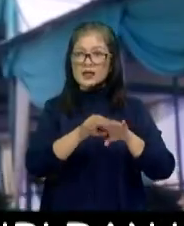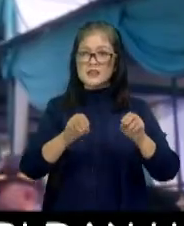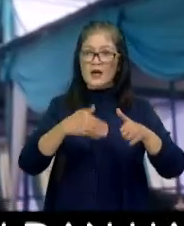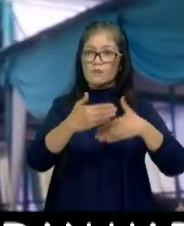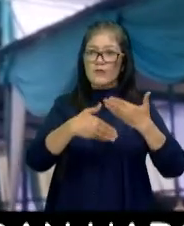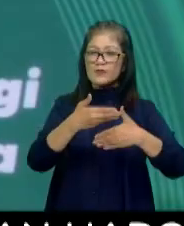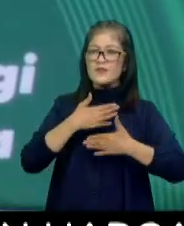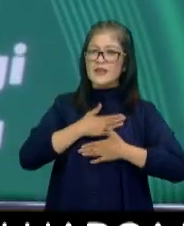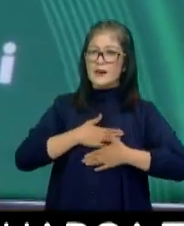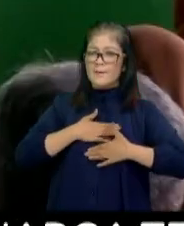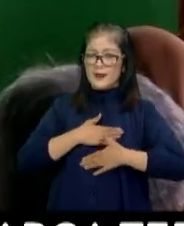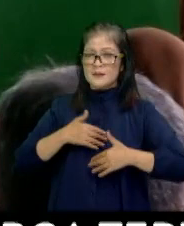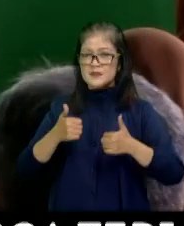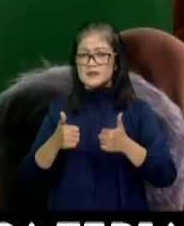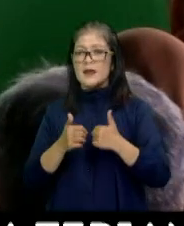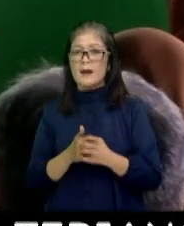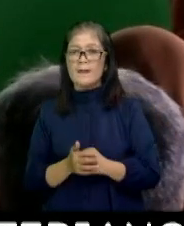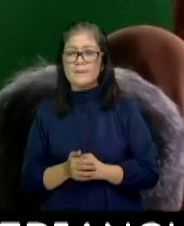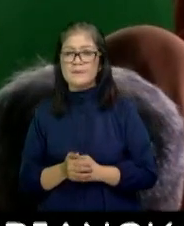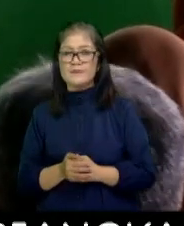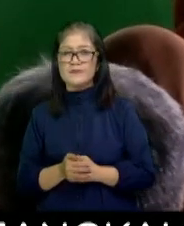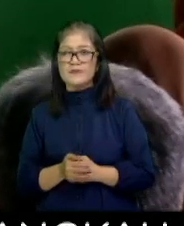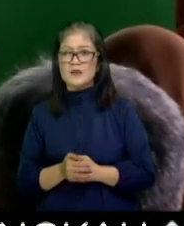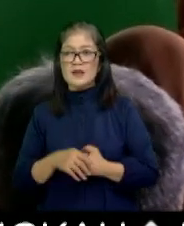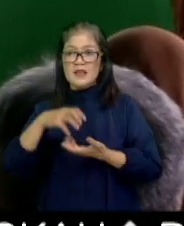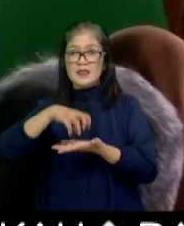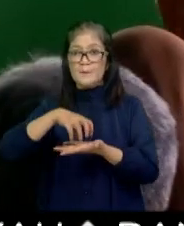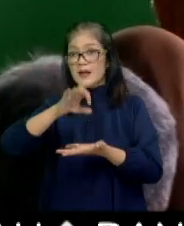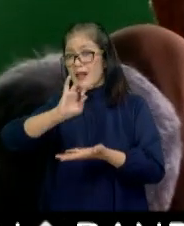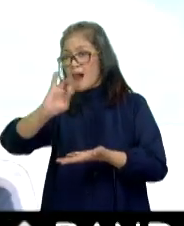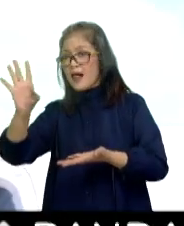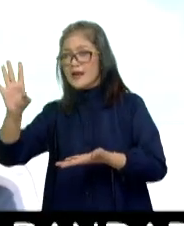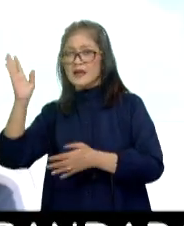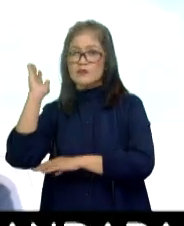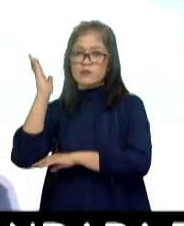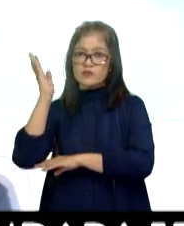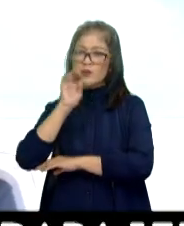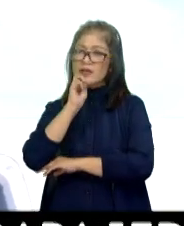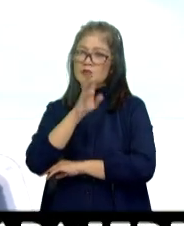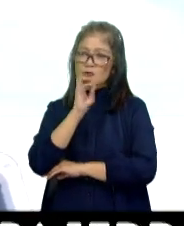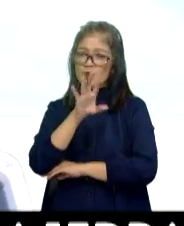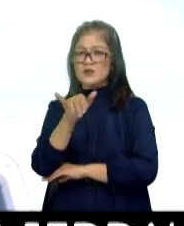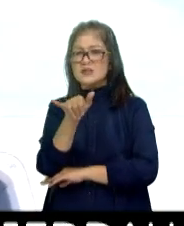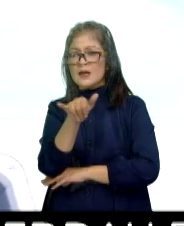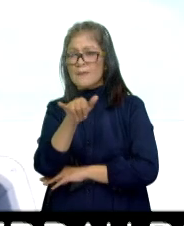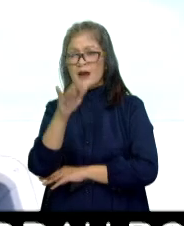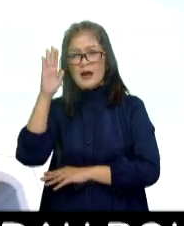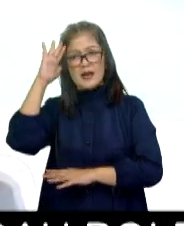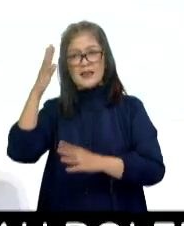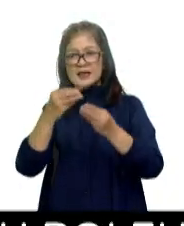Universitas Nahdlatul Ulama, Erick Thohir juga mengajak perguruan tinggi mengambil peran ini dalam menciptakan generasi digital yang tangguh.